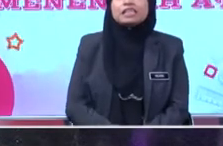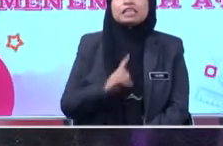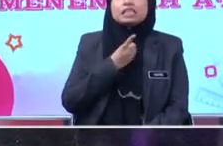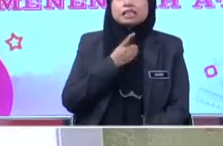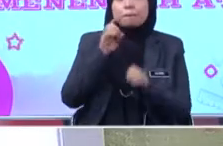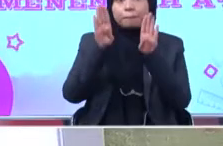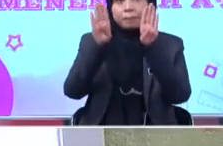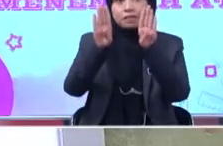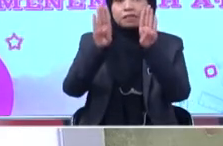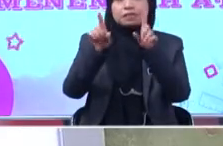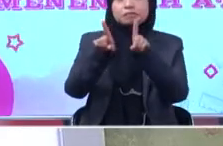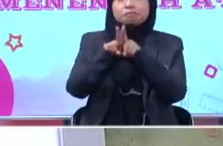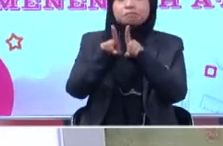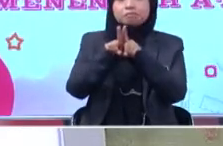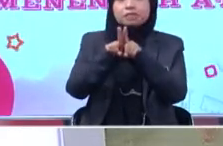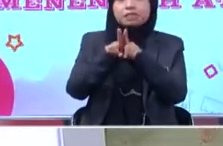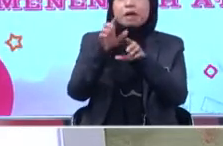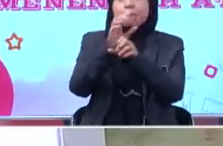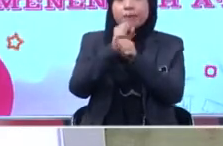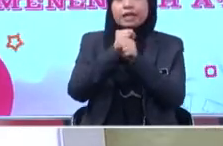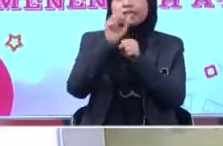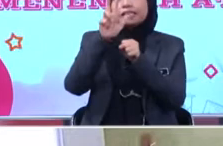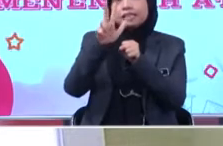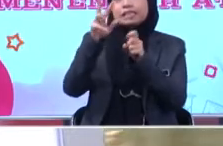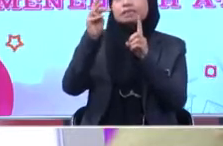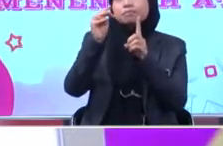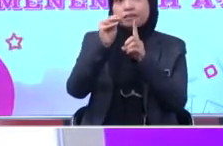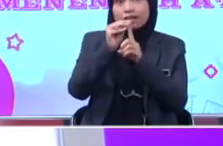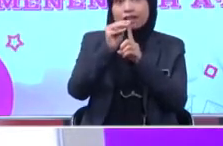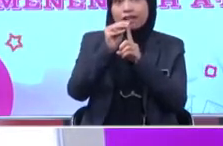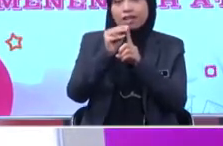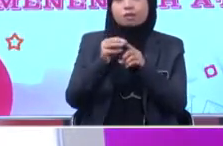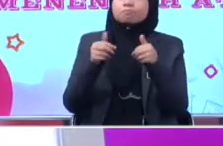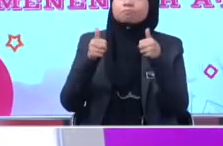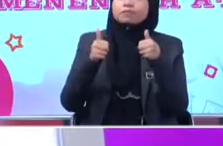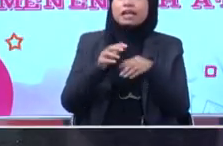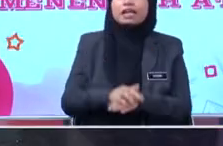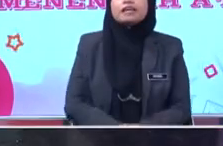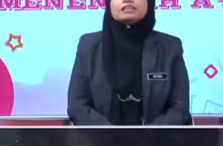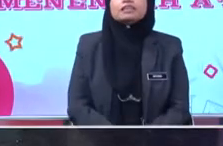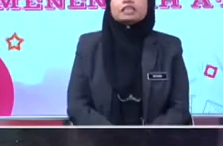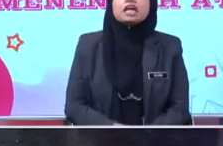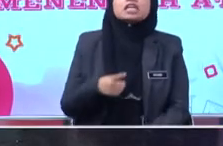Disney kita dapat higemaru kah Oke Baik selesai Indomaret